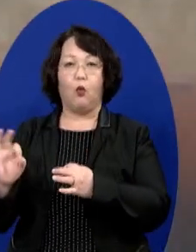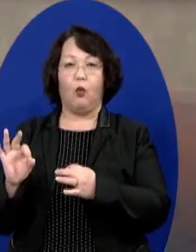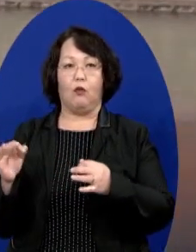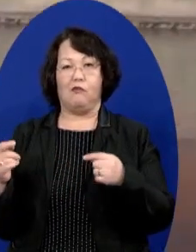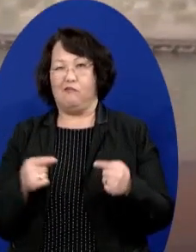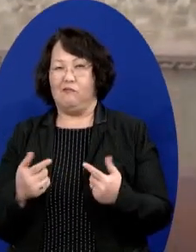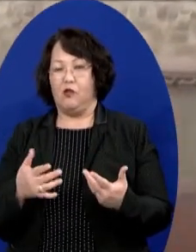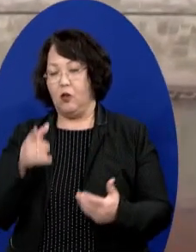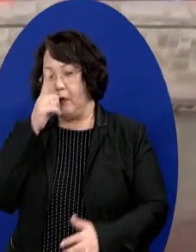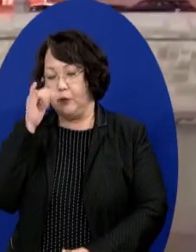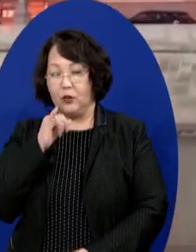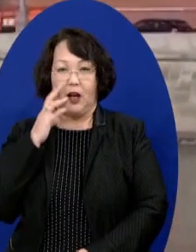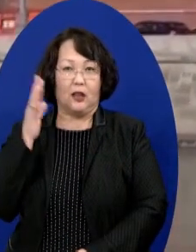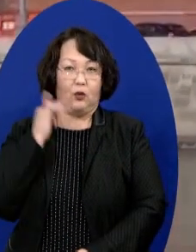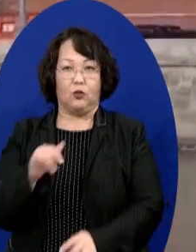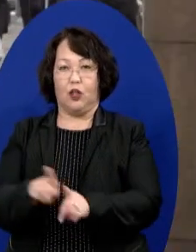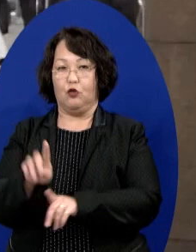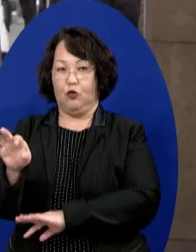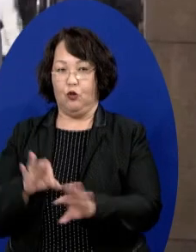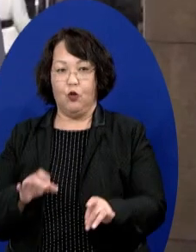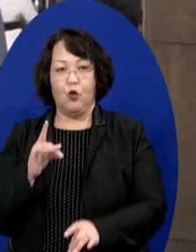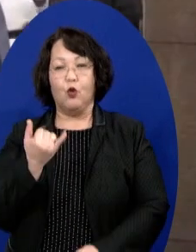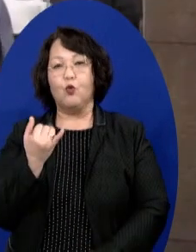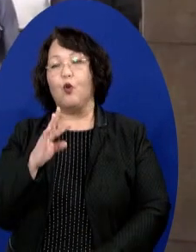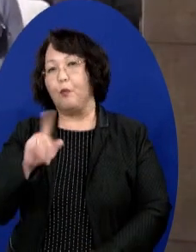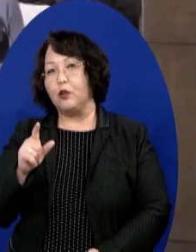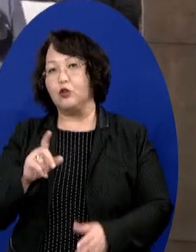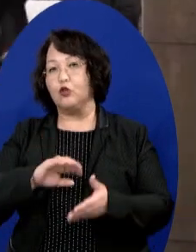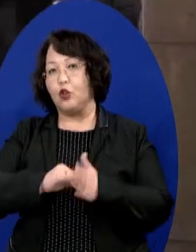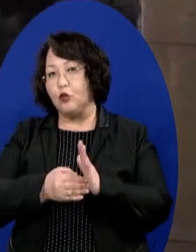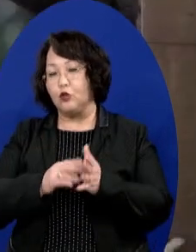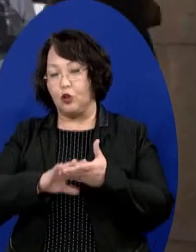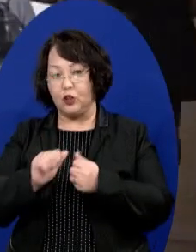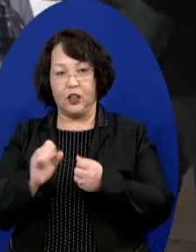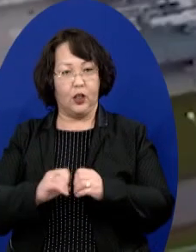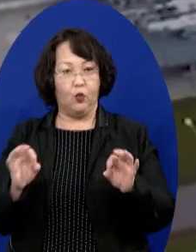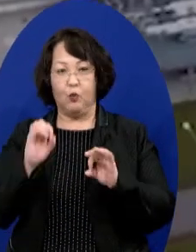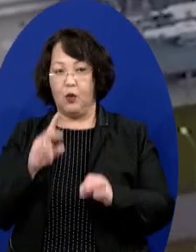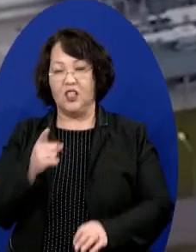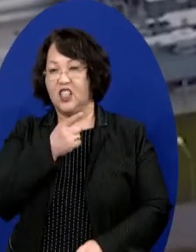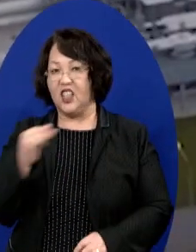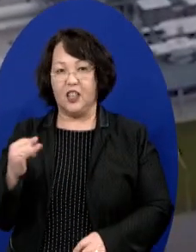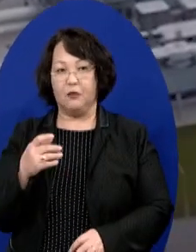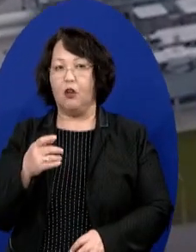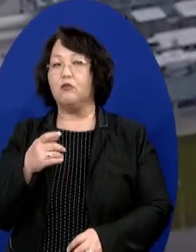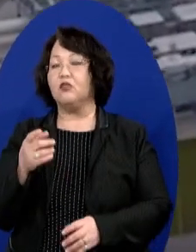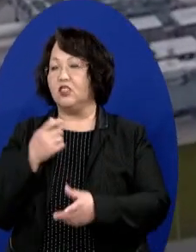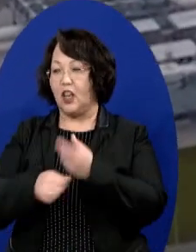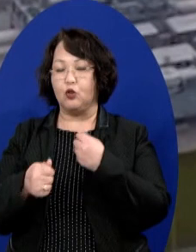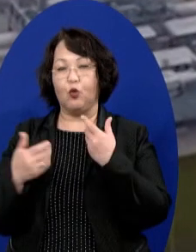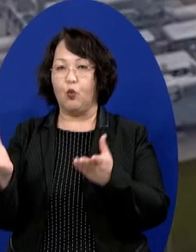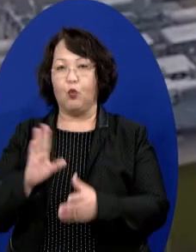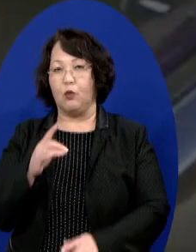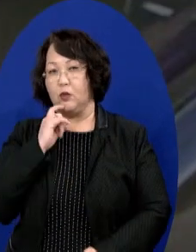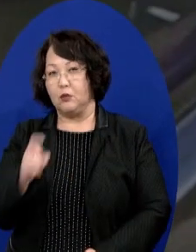Москва цаашид бусад улс орнуудад ч гэсэн рублээр төлбөр тооцоо хийхгүй бол хий нийлүүлэхэд зогсооно гэдгээ анхааруулжээ. Кремль Европын